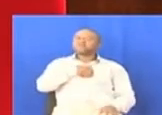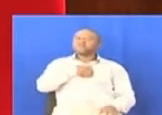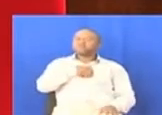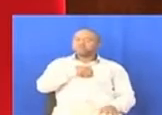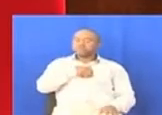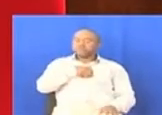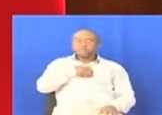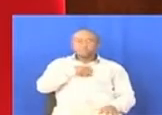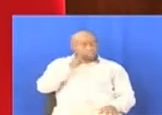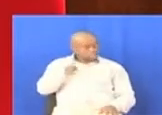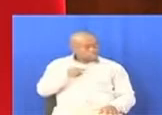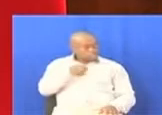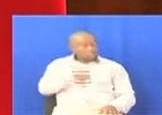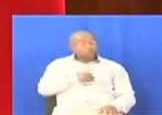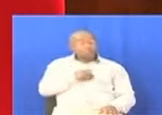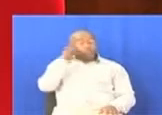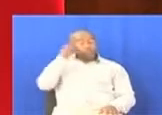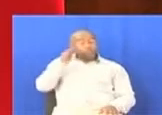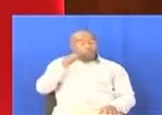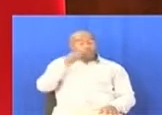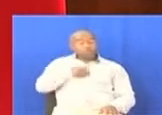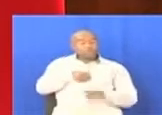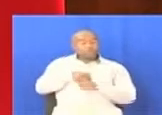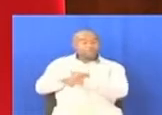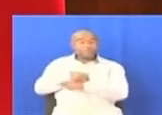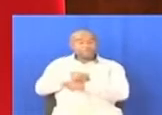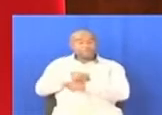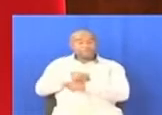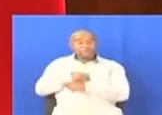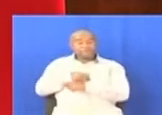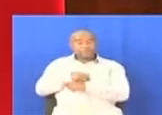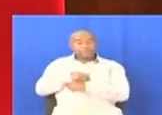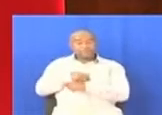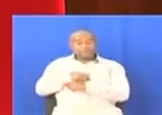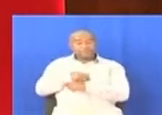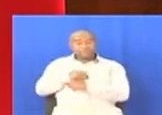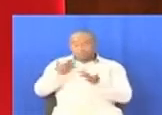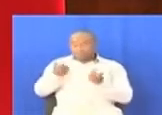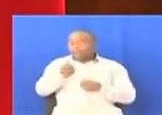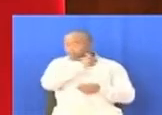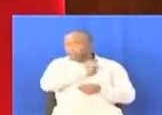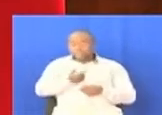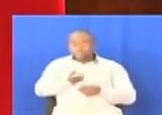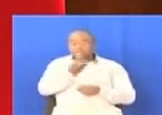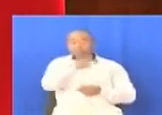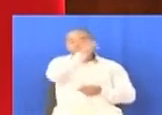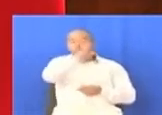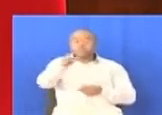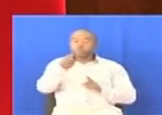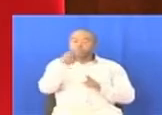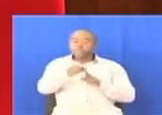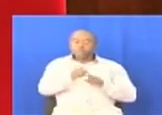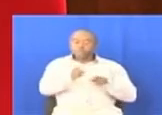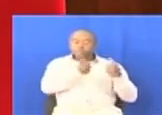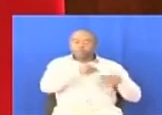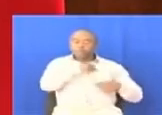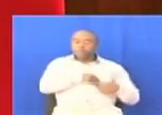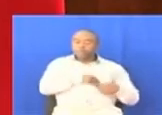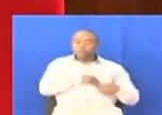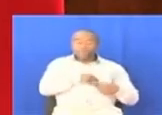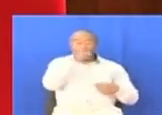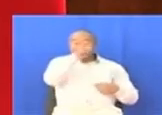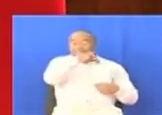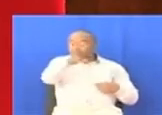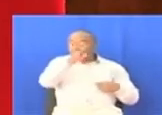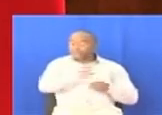hofu. Ugonjwa huu kama si yale maneno ya kutia moyo aliyekuwa anatoa Mheshimiwa Rais, leo tungewapoteza watu wengi